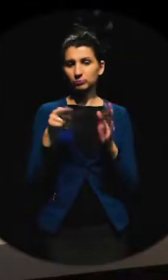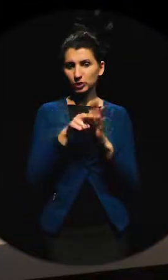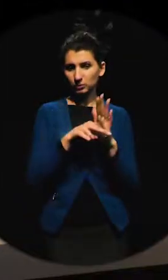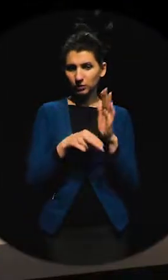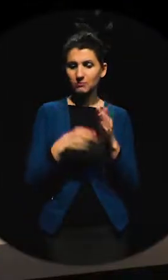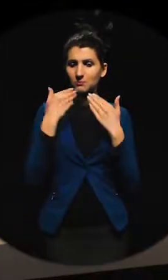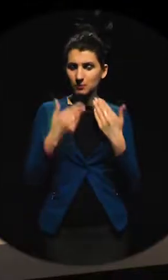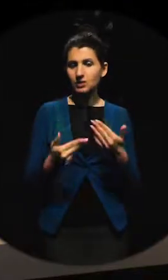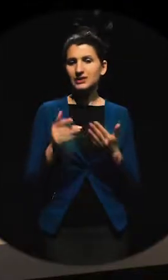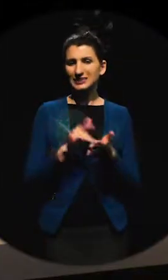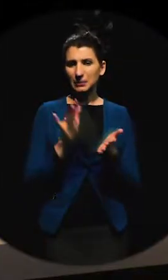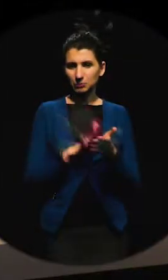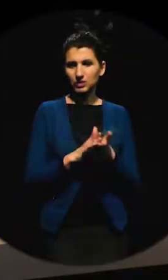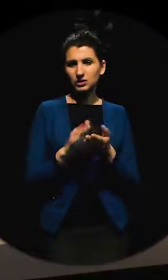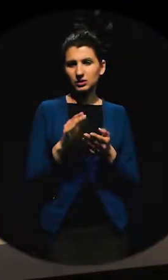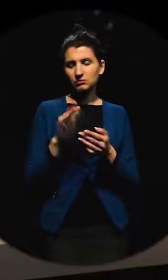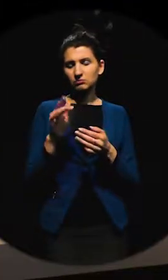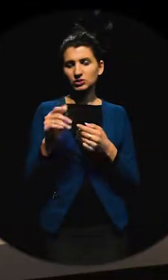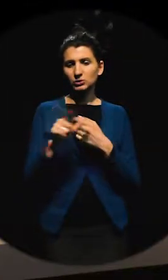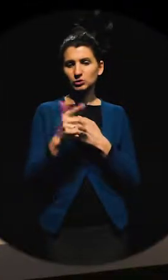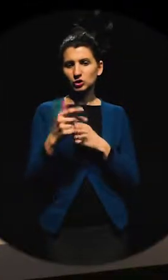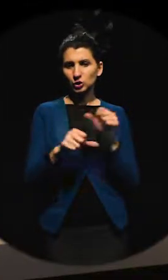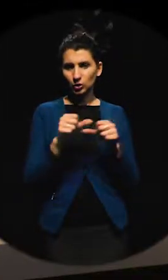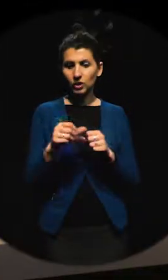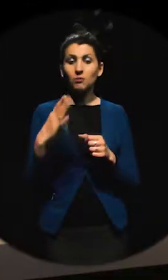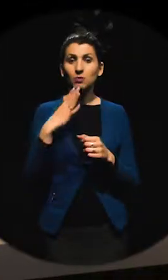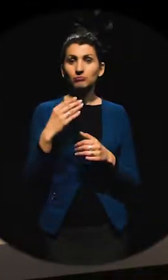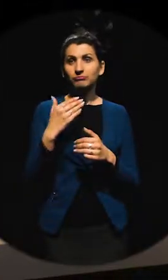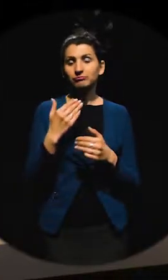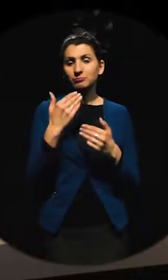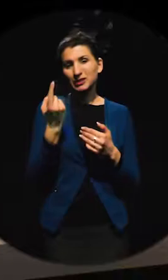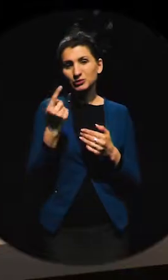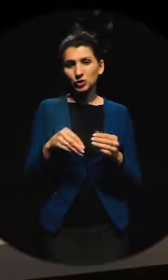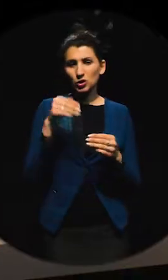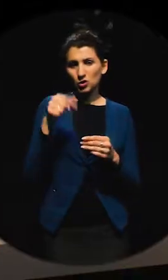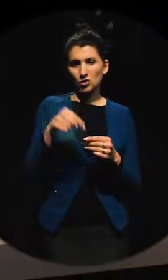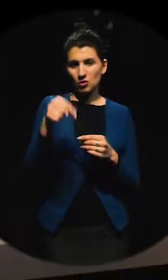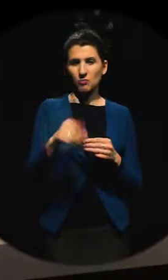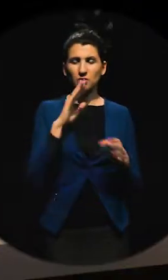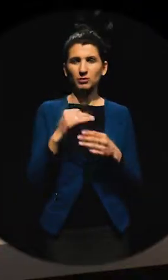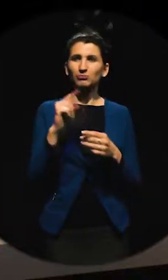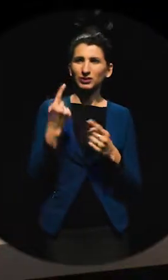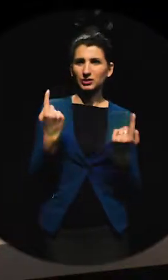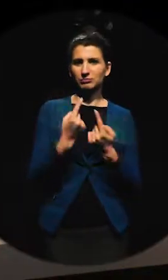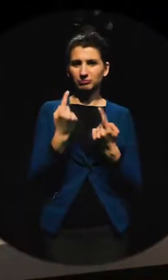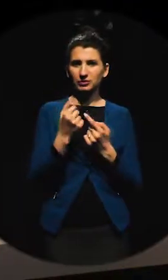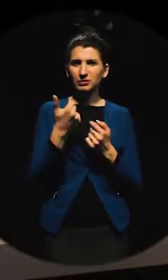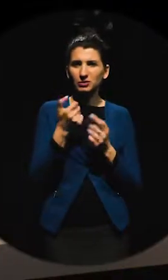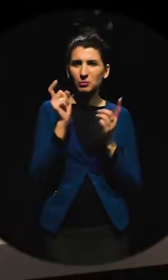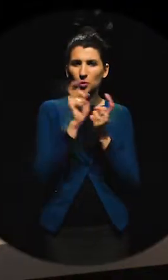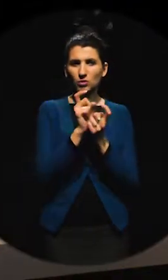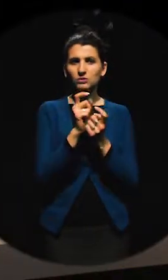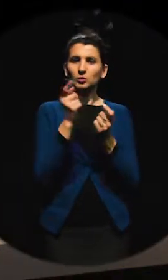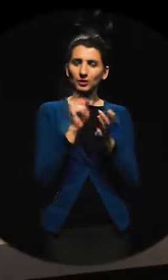ten zapis z 1973 roku. Natomiast to był pierwszy krok. To nie znaczy, że już wtedy aktywiści wywalczyli